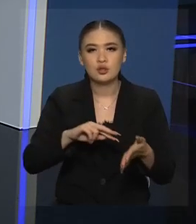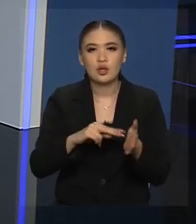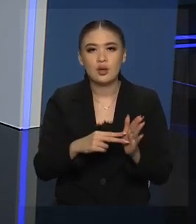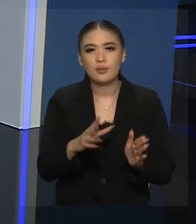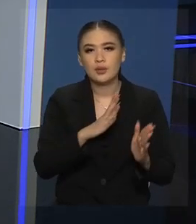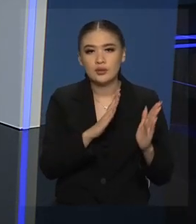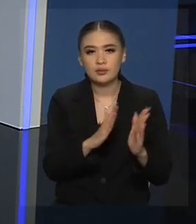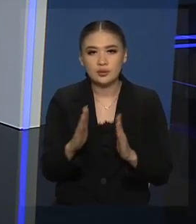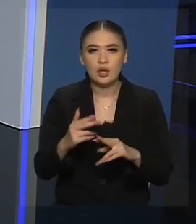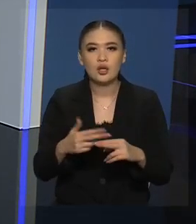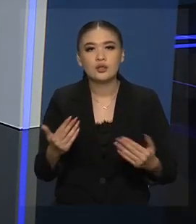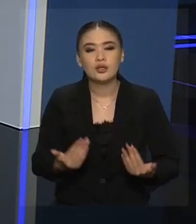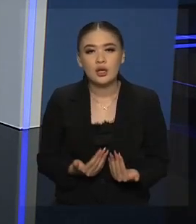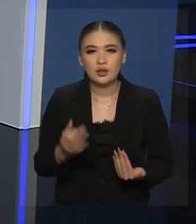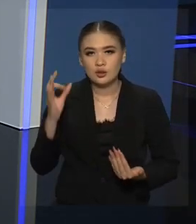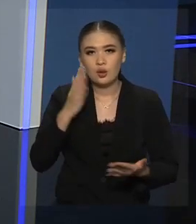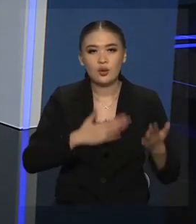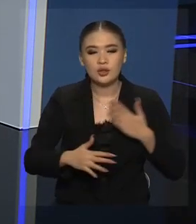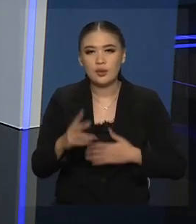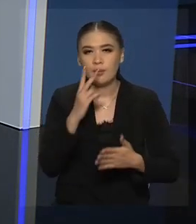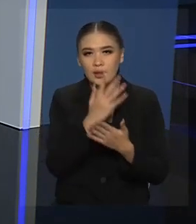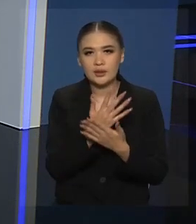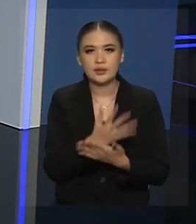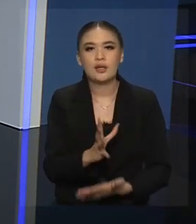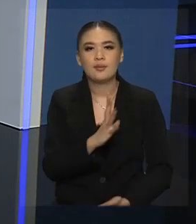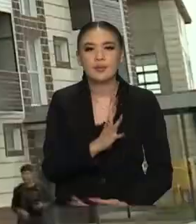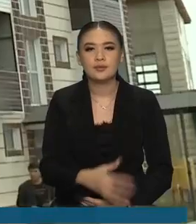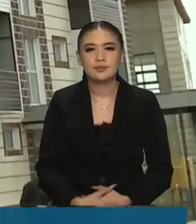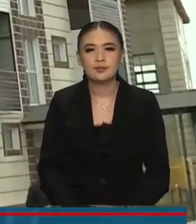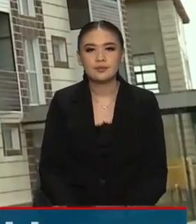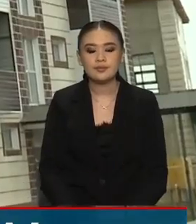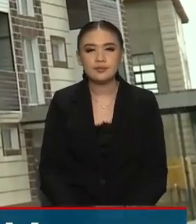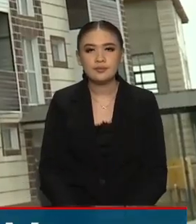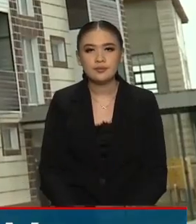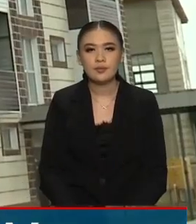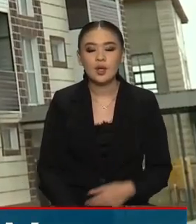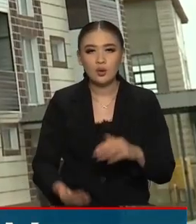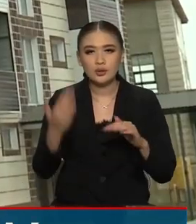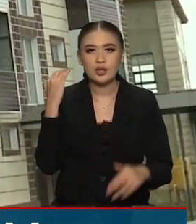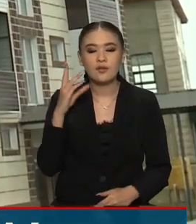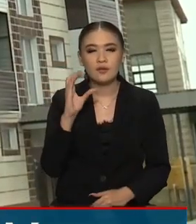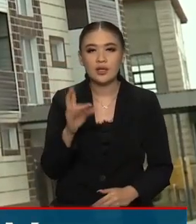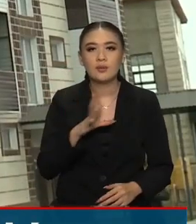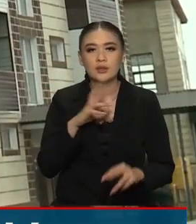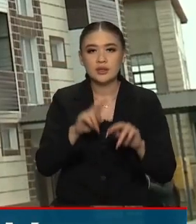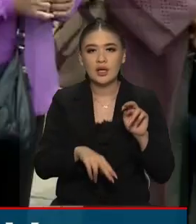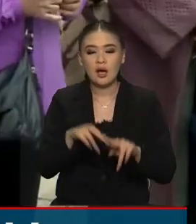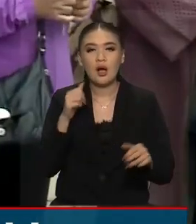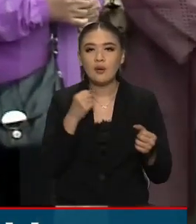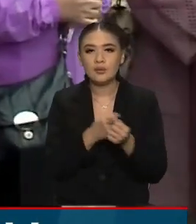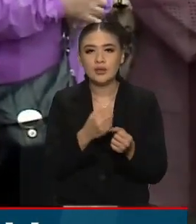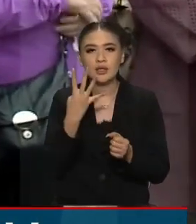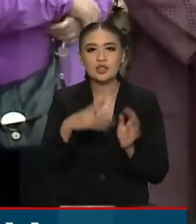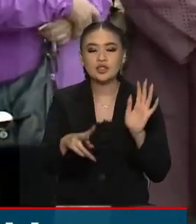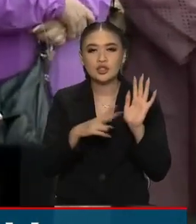түзілген. Тұрғындар қуанышын біздің тілшімізде бөлісіп келді. Өткен ғасырда салынған апатты үйде 47